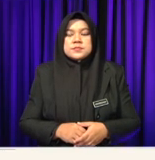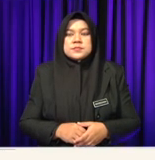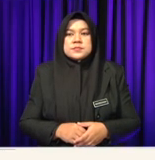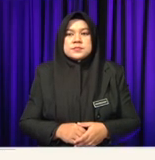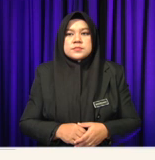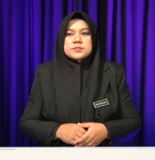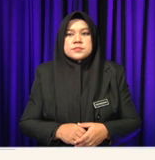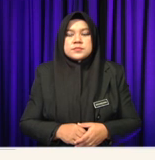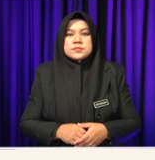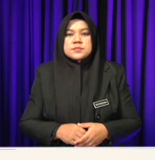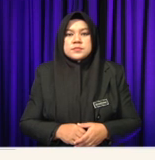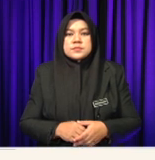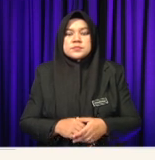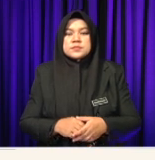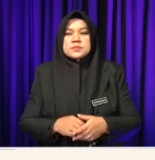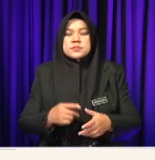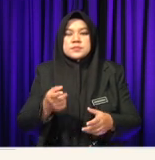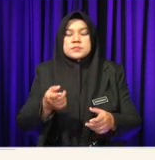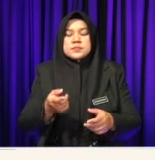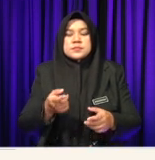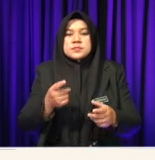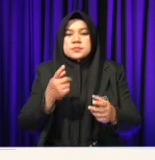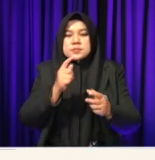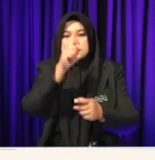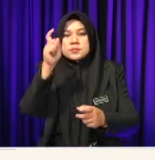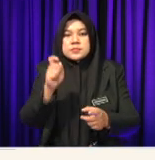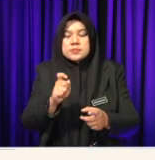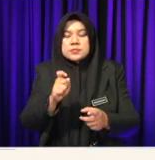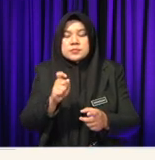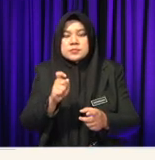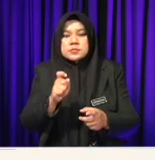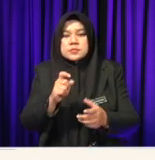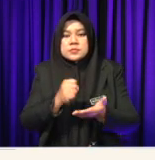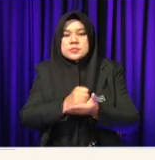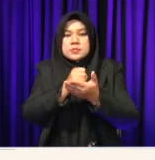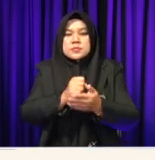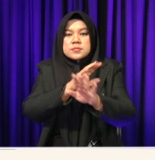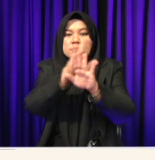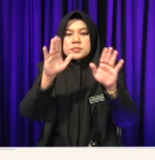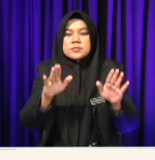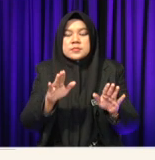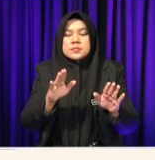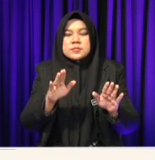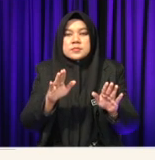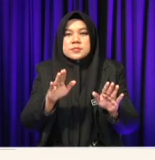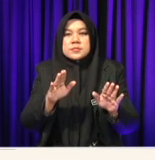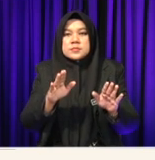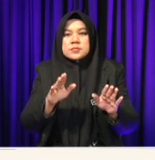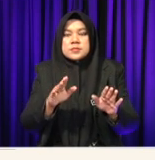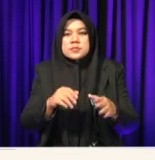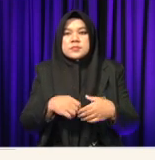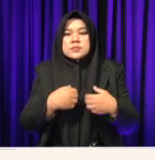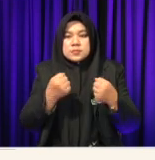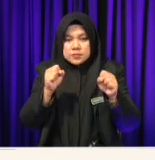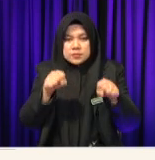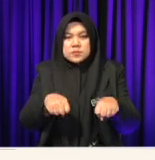sini Saya selihan juga eh sebab dia tanya kat sini sedekah secara terang-terangan okey sedekah dalam Islam ni terang-terangan pun